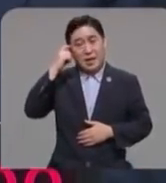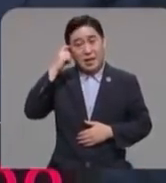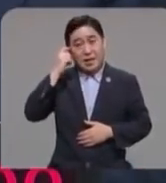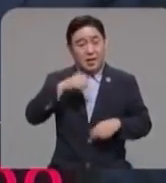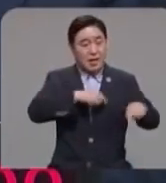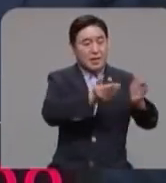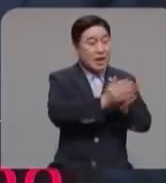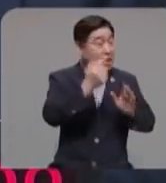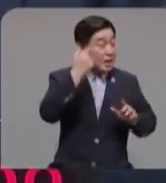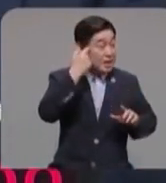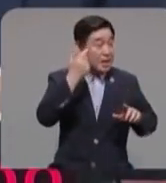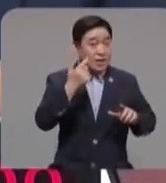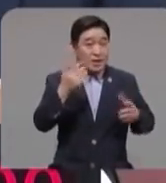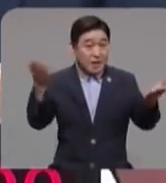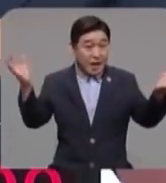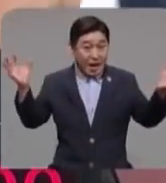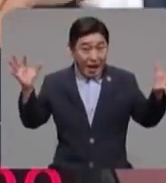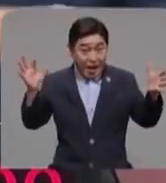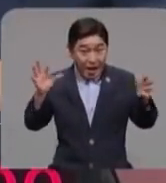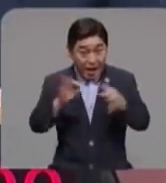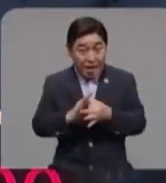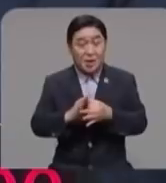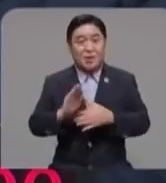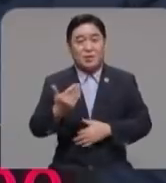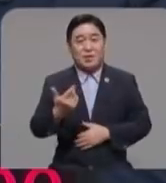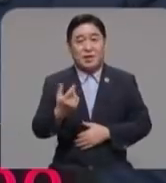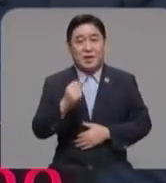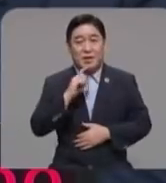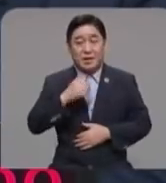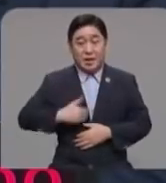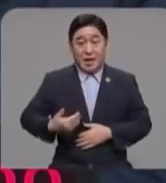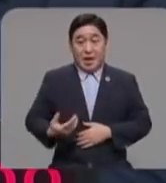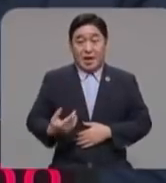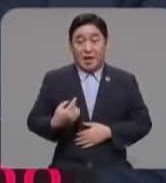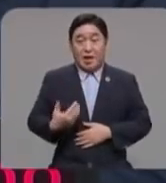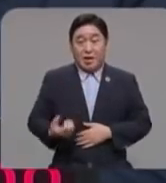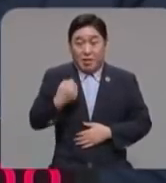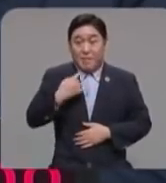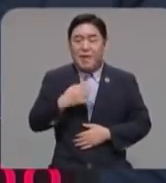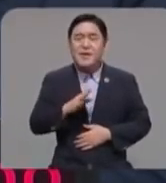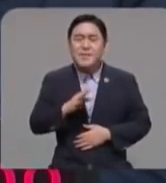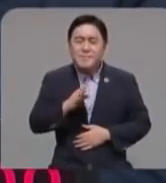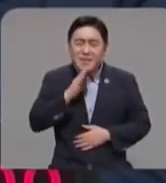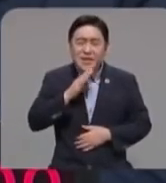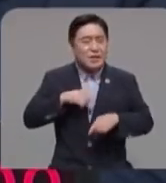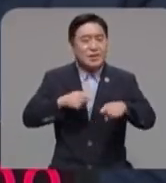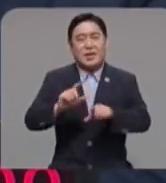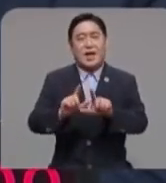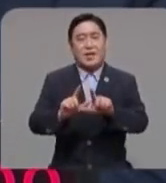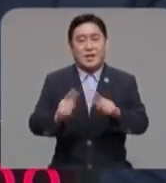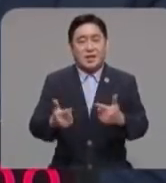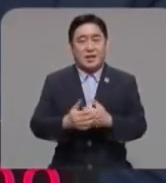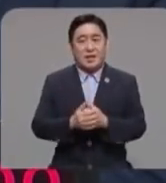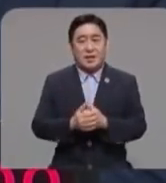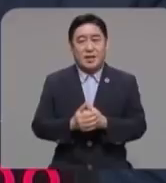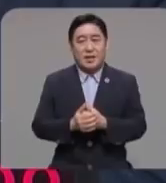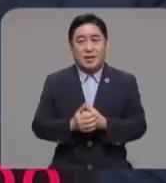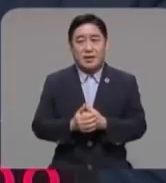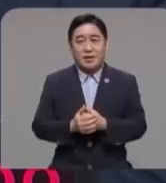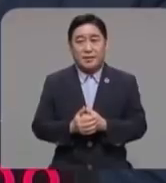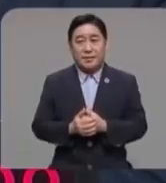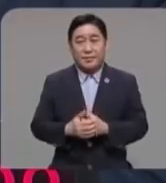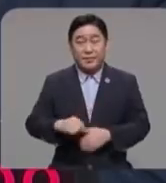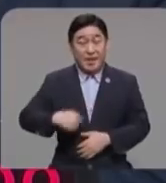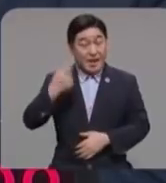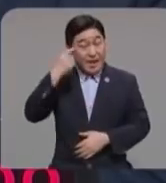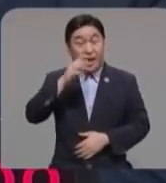거하고 당 생각이 접목이 돼야죠. 제 것만 옳다는 식의 정치는 하지 않습니다. 자기가 생각이